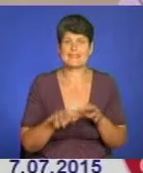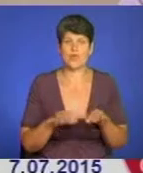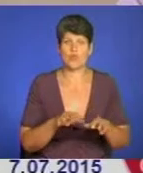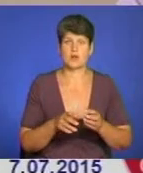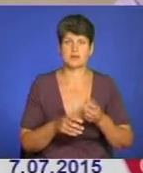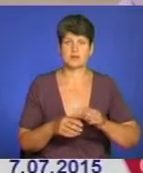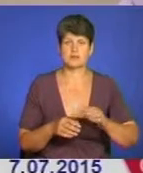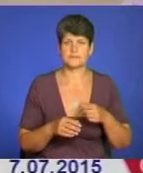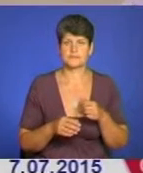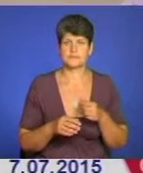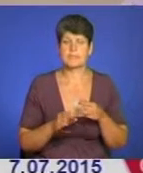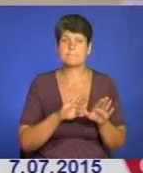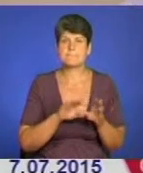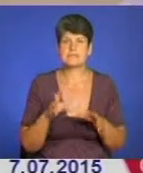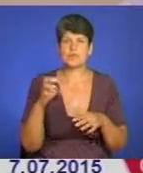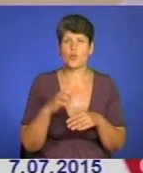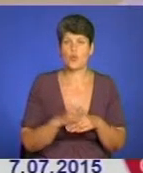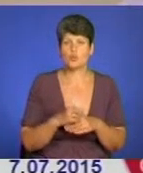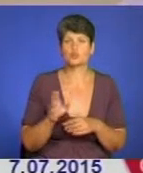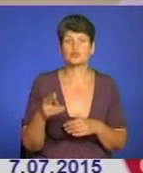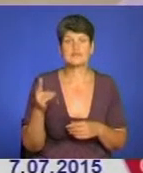рухатися. Після укусу змії